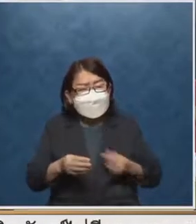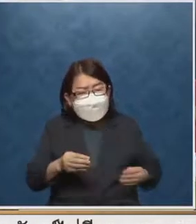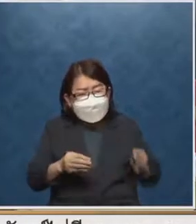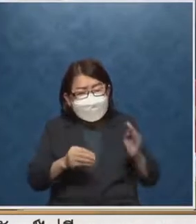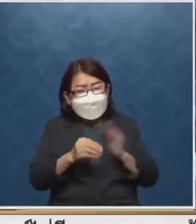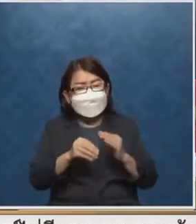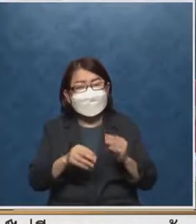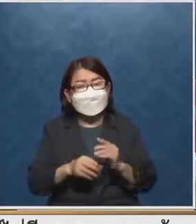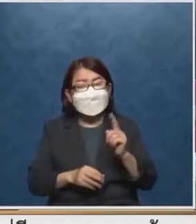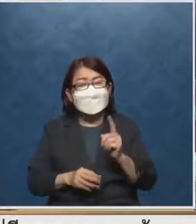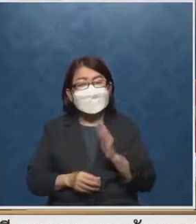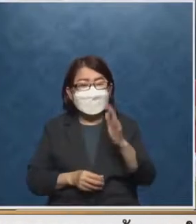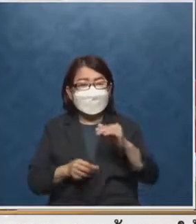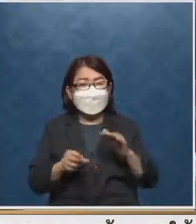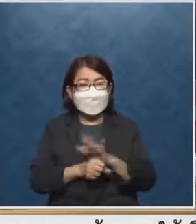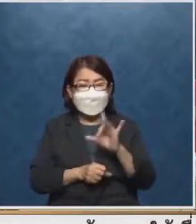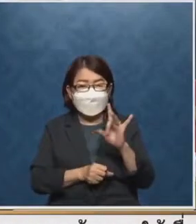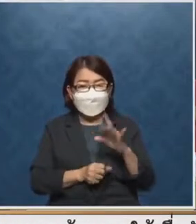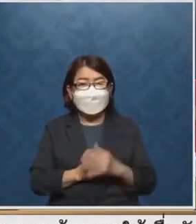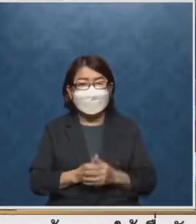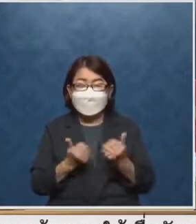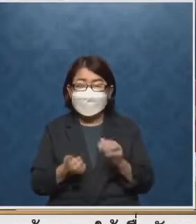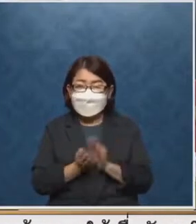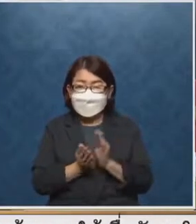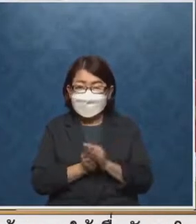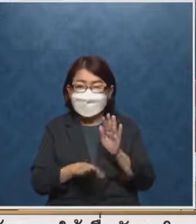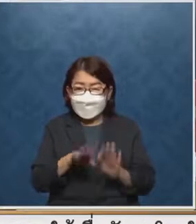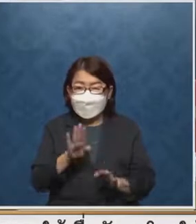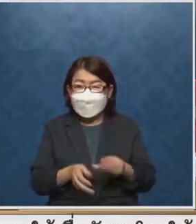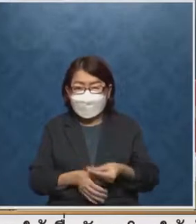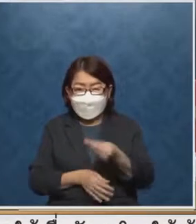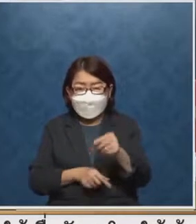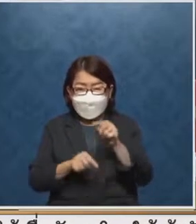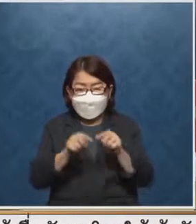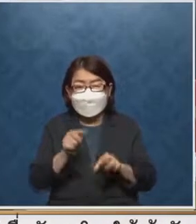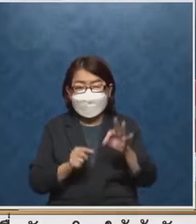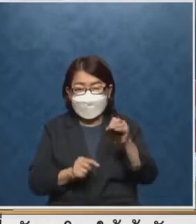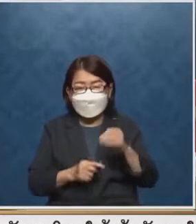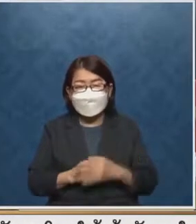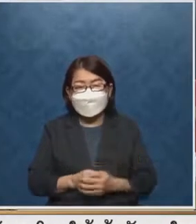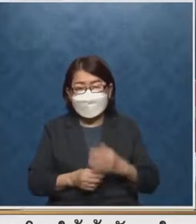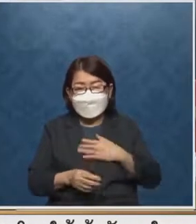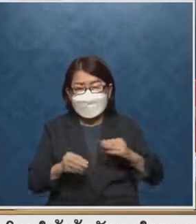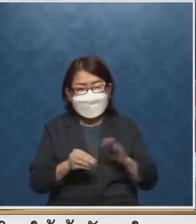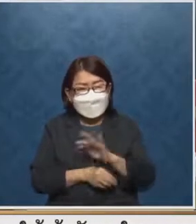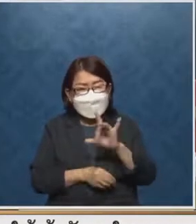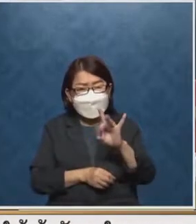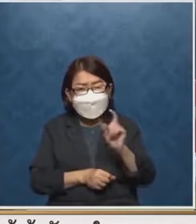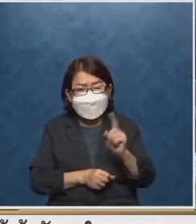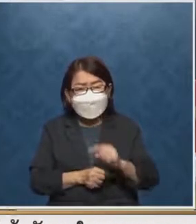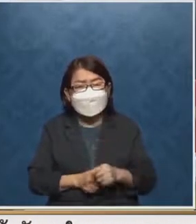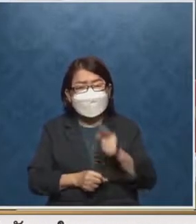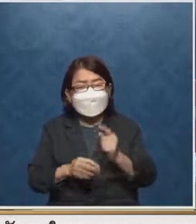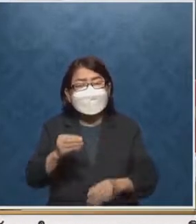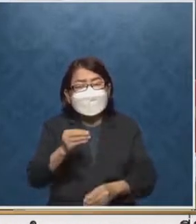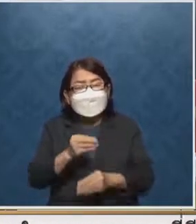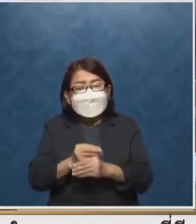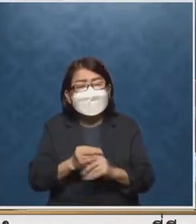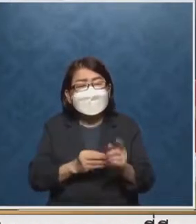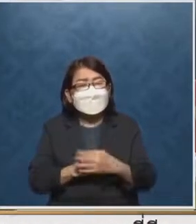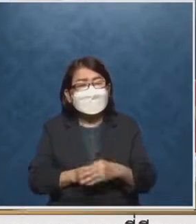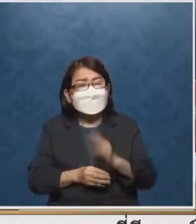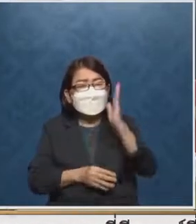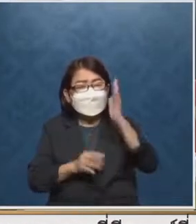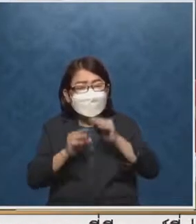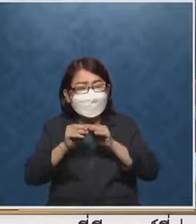ะครับเพื่อมันจะได้ 100% เต็มตอนนี้ท่านได้ประมาณ 90% ครับแต่ท่านจะเพิ่มสื่อต่างๆที่เน้นในเรื่องของ